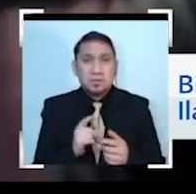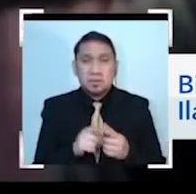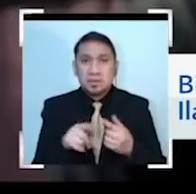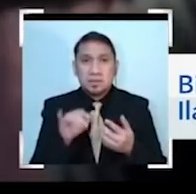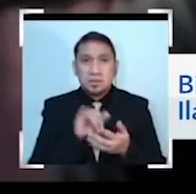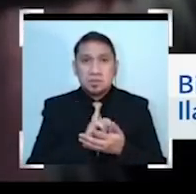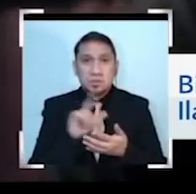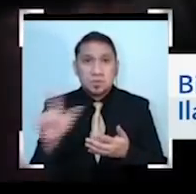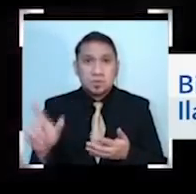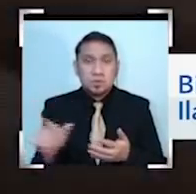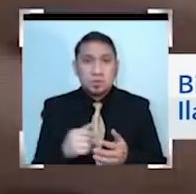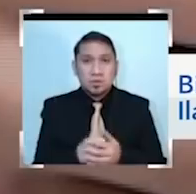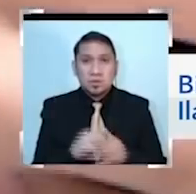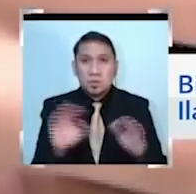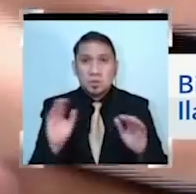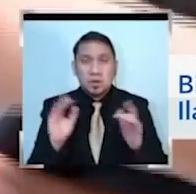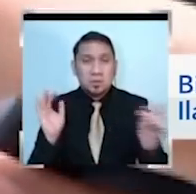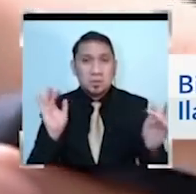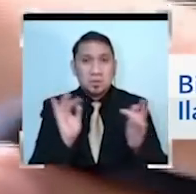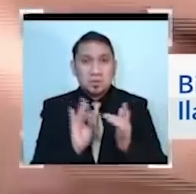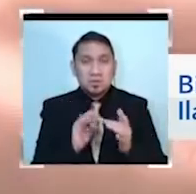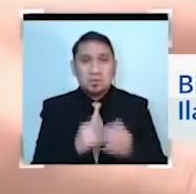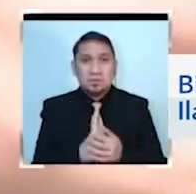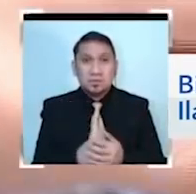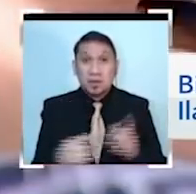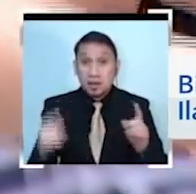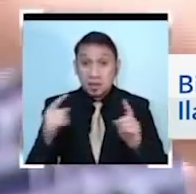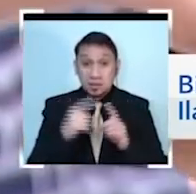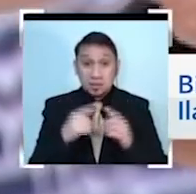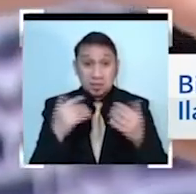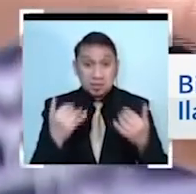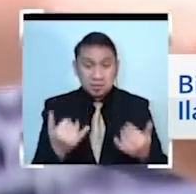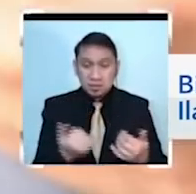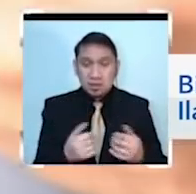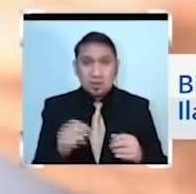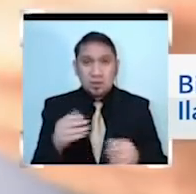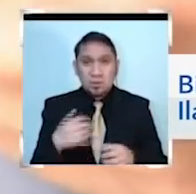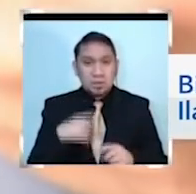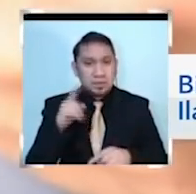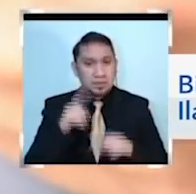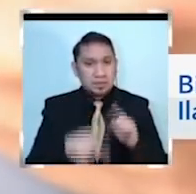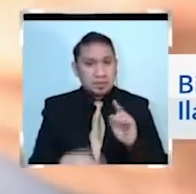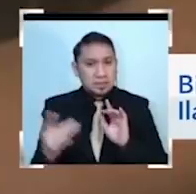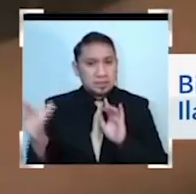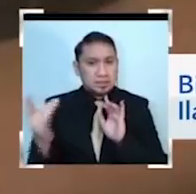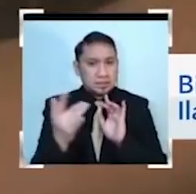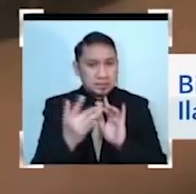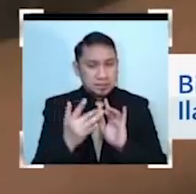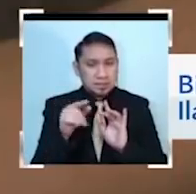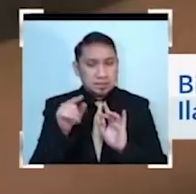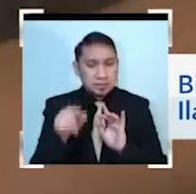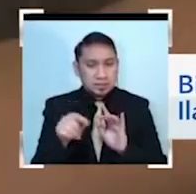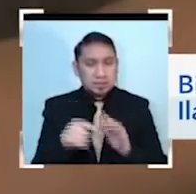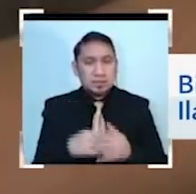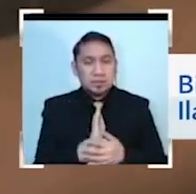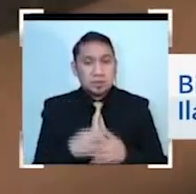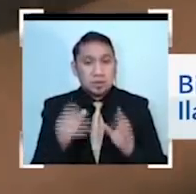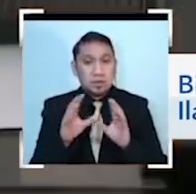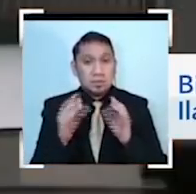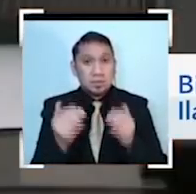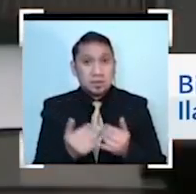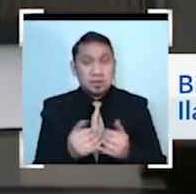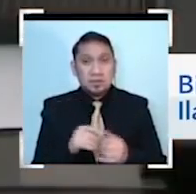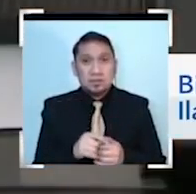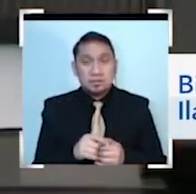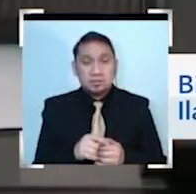kami makontak. Hanggang ngayon, hindi pa rin nila makontak ang mobile banking company. Ang kaso ni Karen ilan